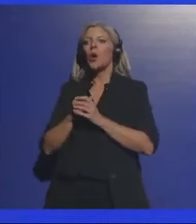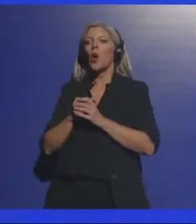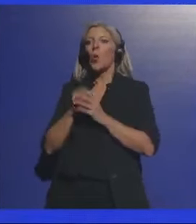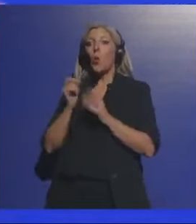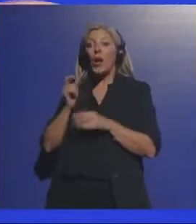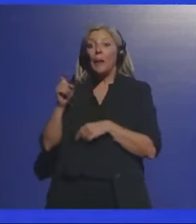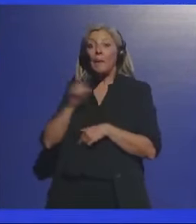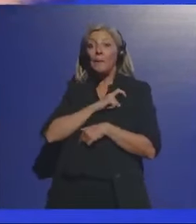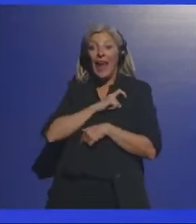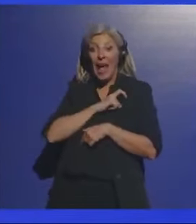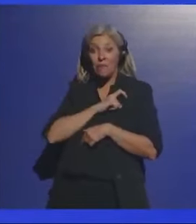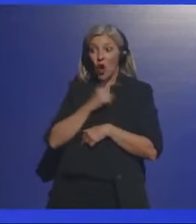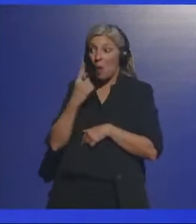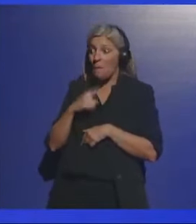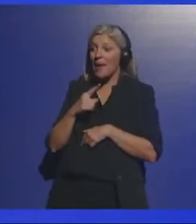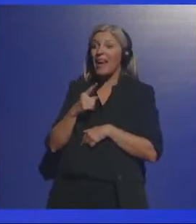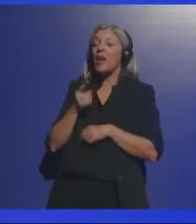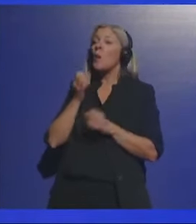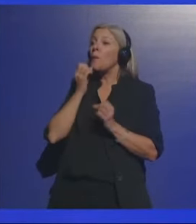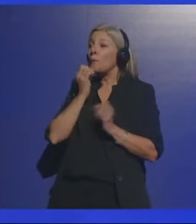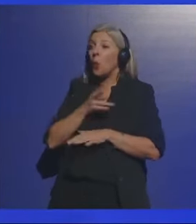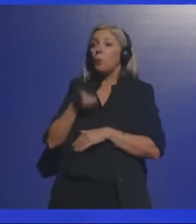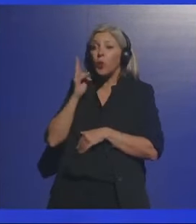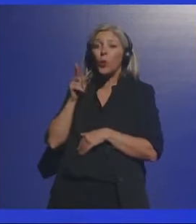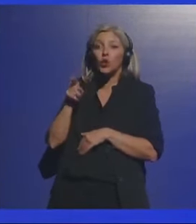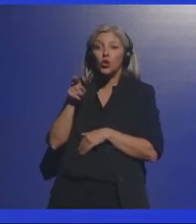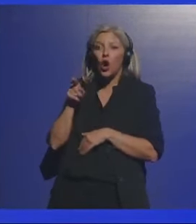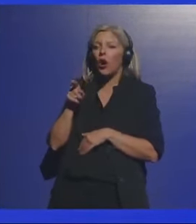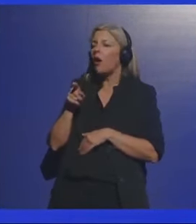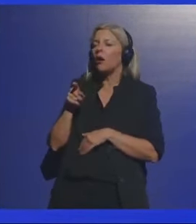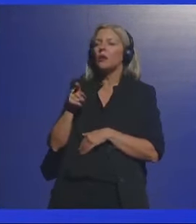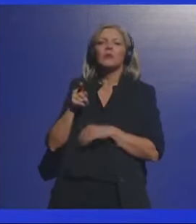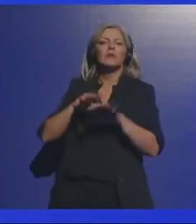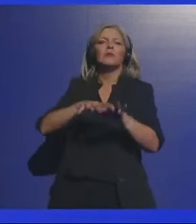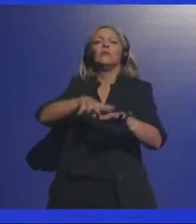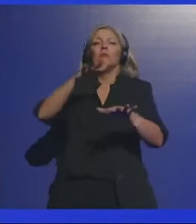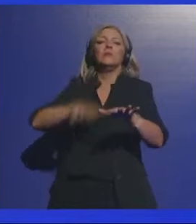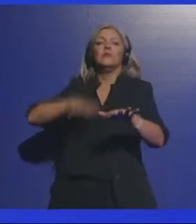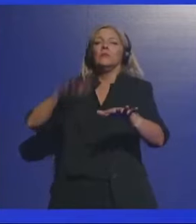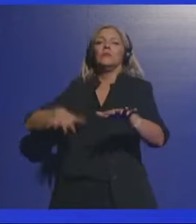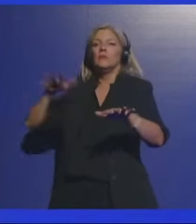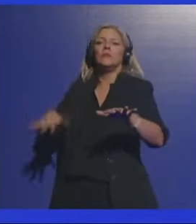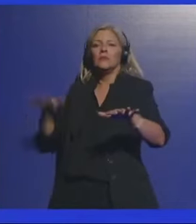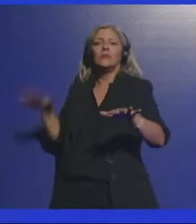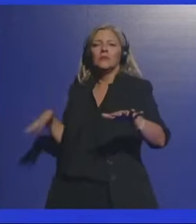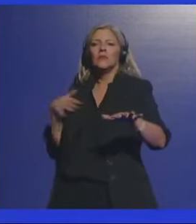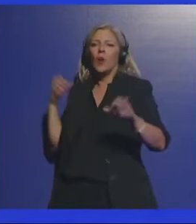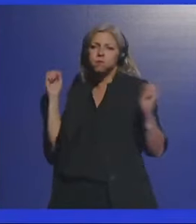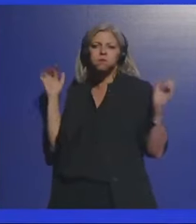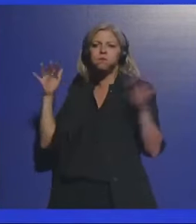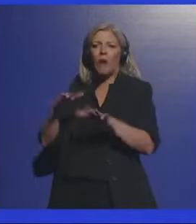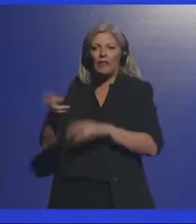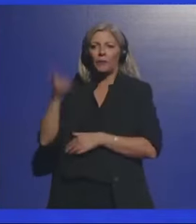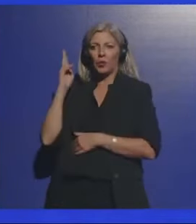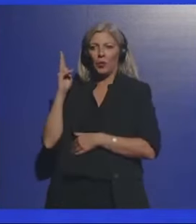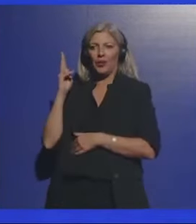premiare il più brutto era gremitissimo e c'erano dei film che erano inguardabili vinse